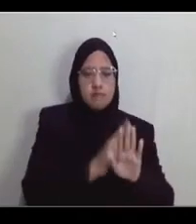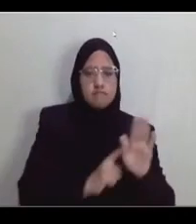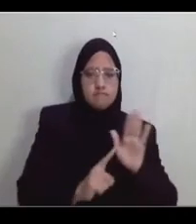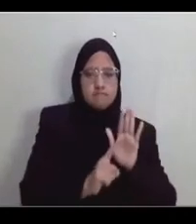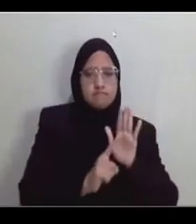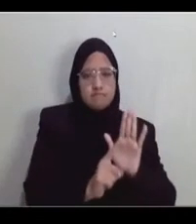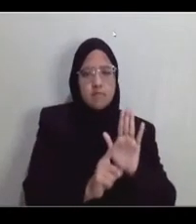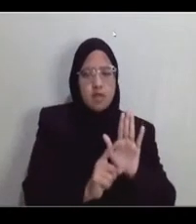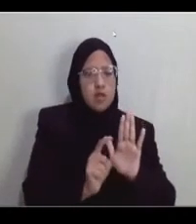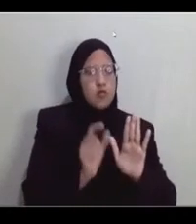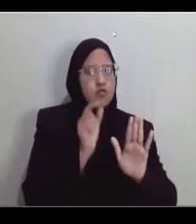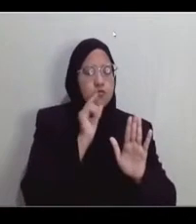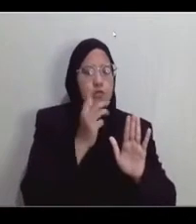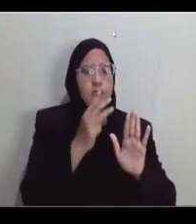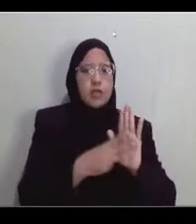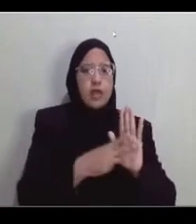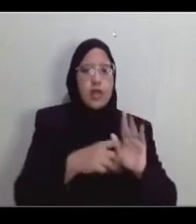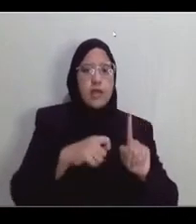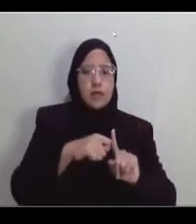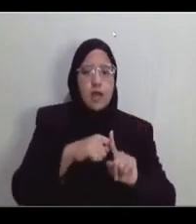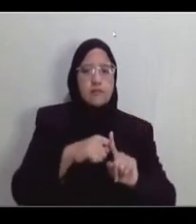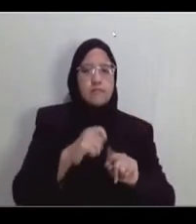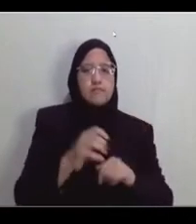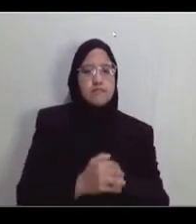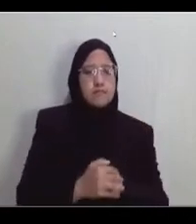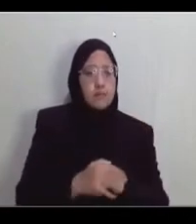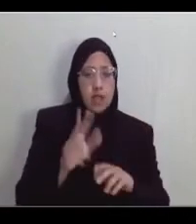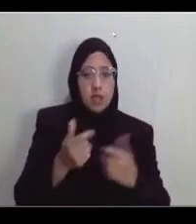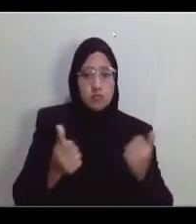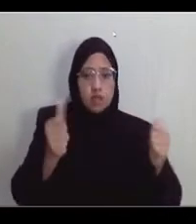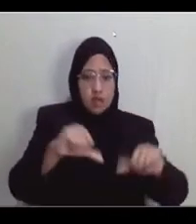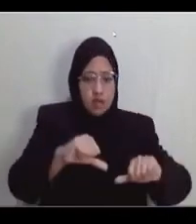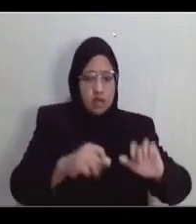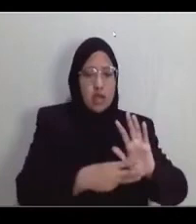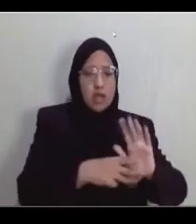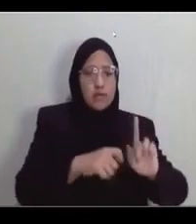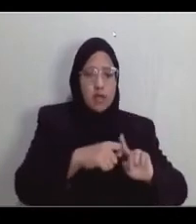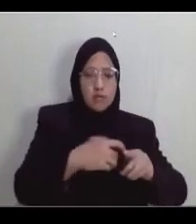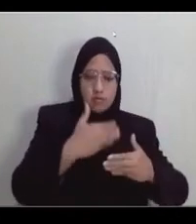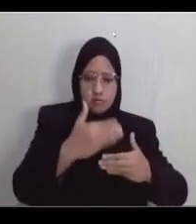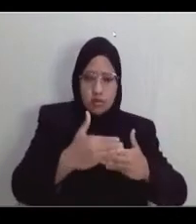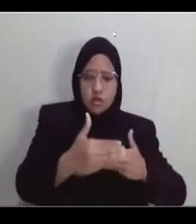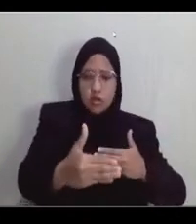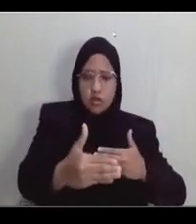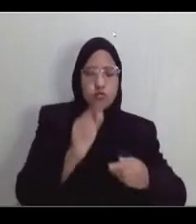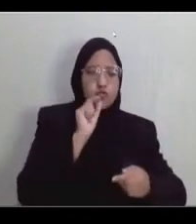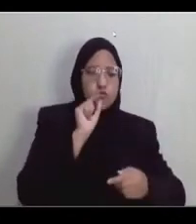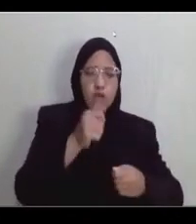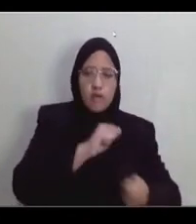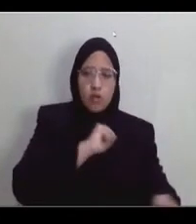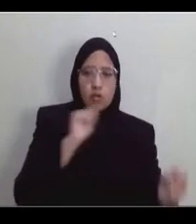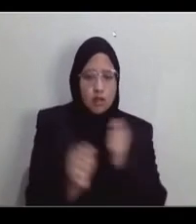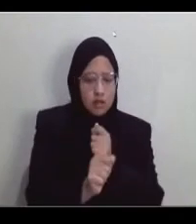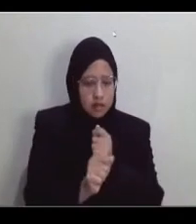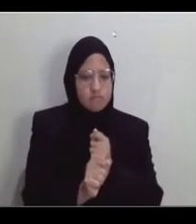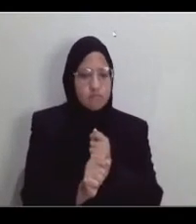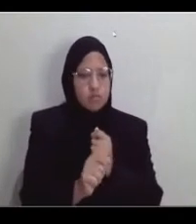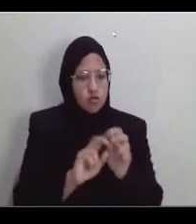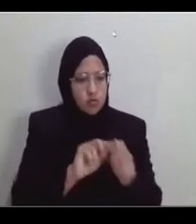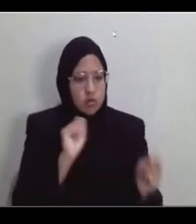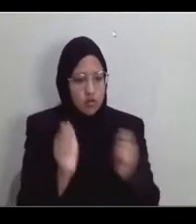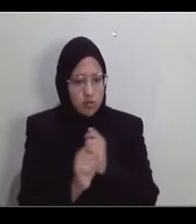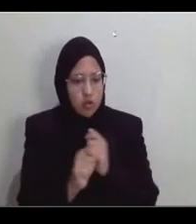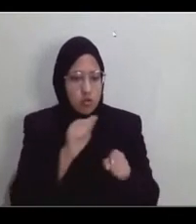Mahkamah Konstitusi apabila kegagalan demikian berlanjut tanpa ada upaya serius untuk menanggulang diantaranya